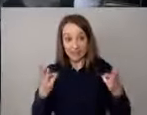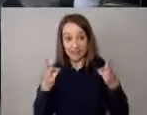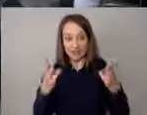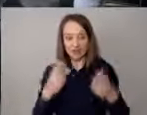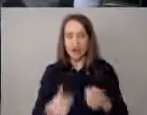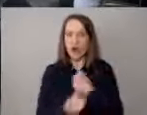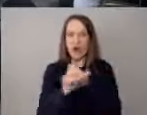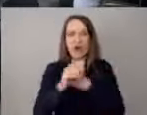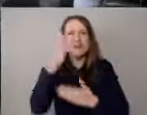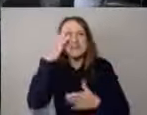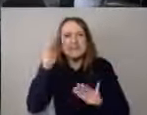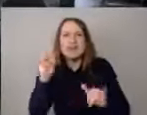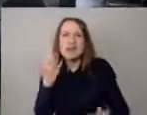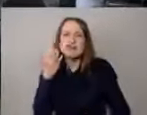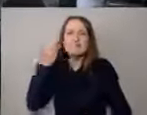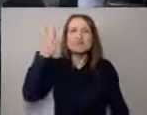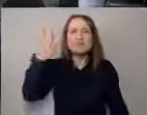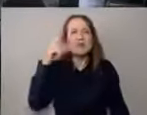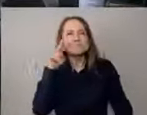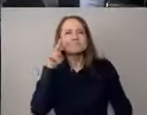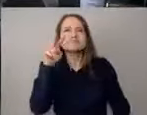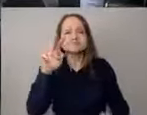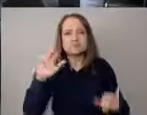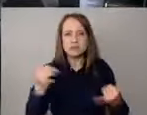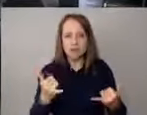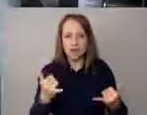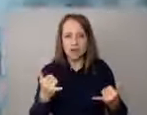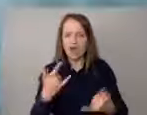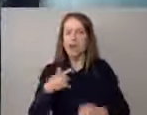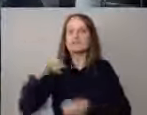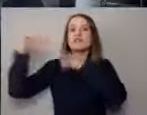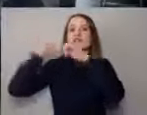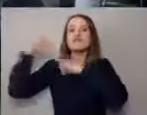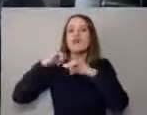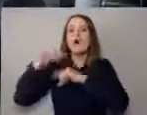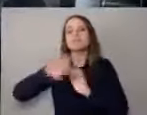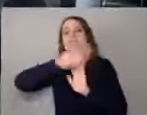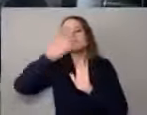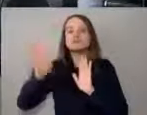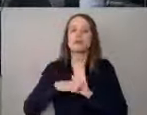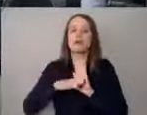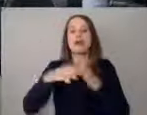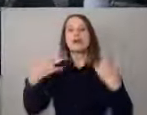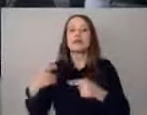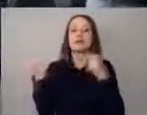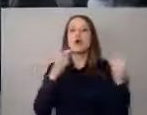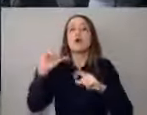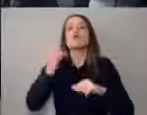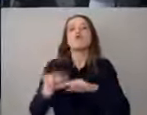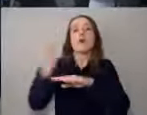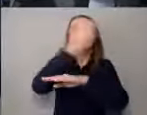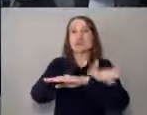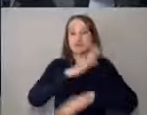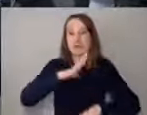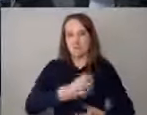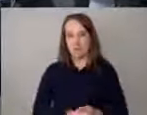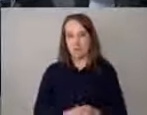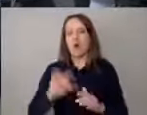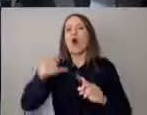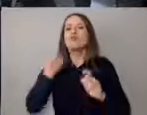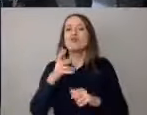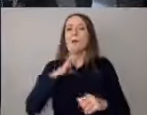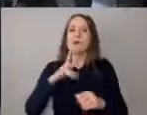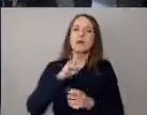przyszłość. Niestety rządzący chcą przez cały czas rozmawiać o tym, co już było, o tych sporach, które już zostały dawno